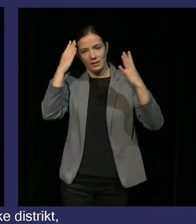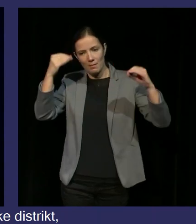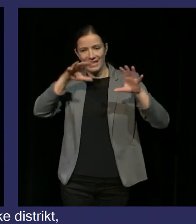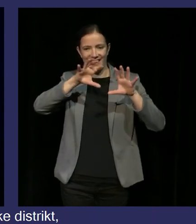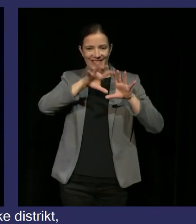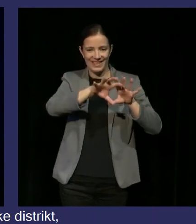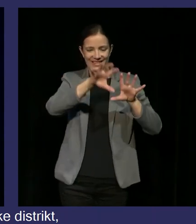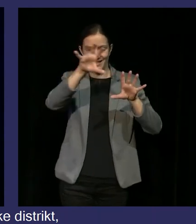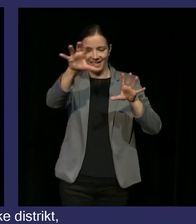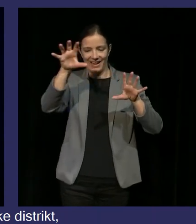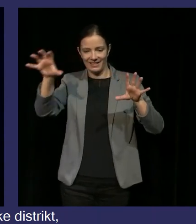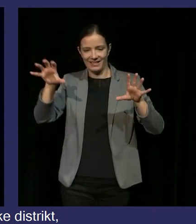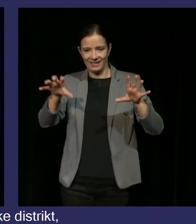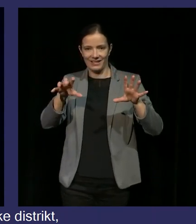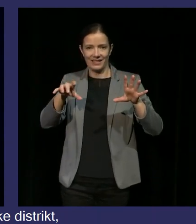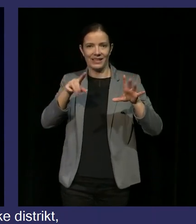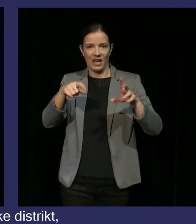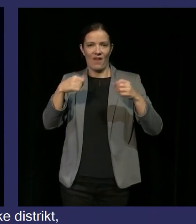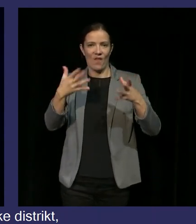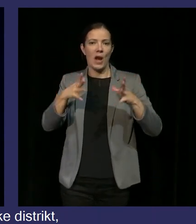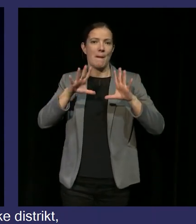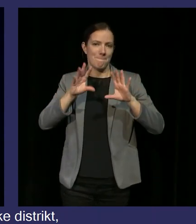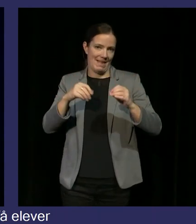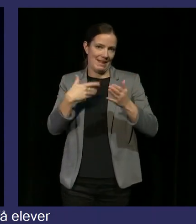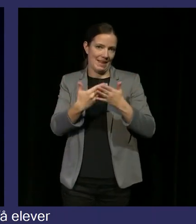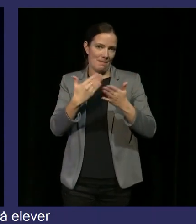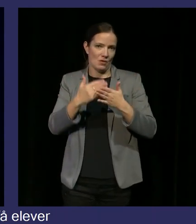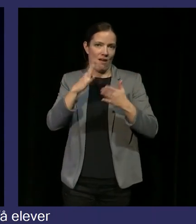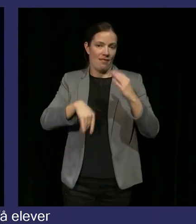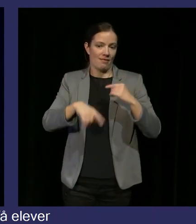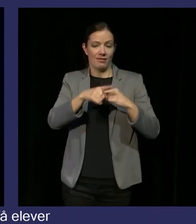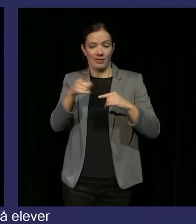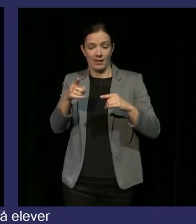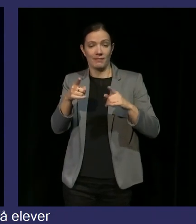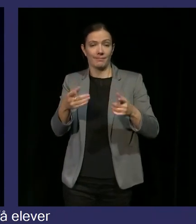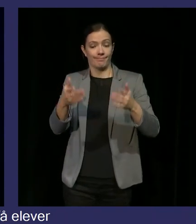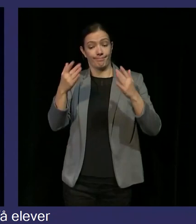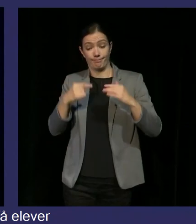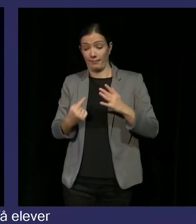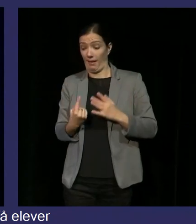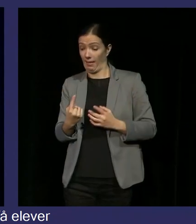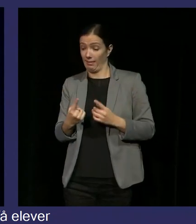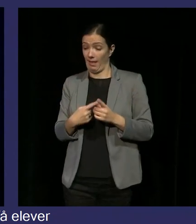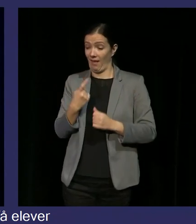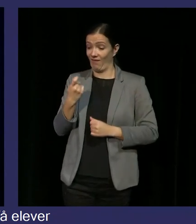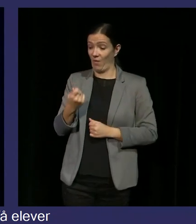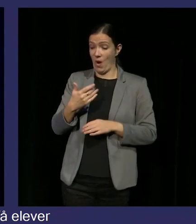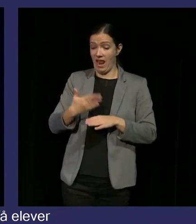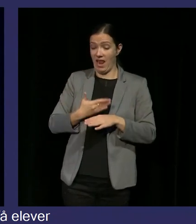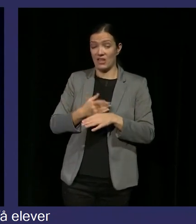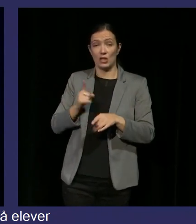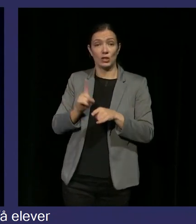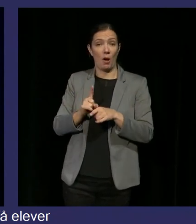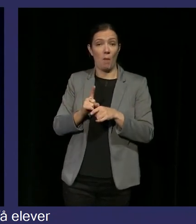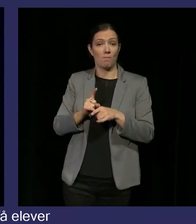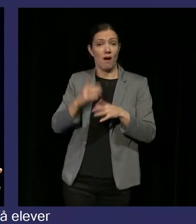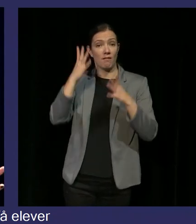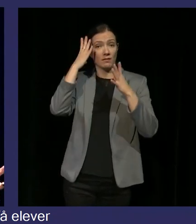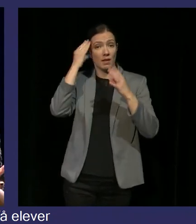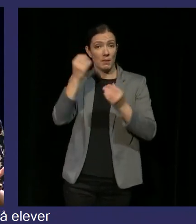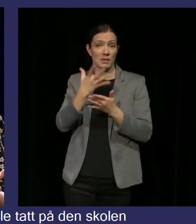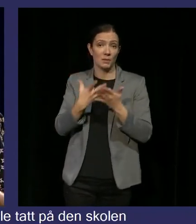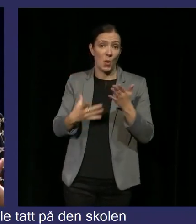distrikt, de får et betraktelig mye bedre tilbud enn de som da kanskje en eller noen veldig få elever som har samisk som språk, som